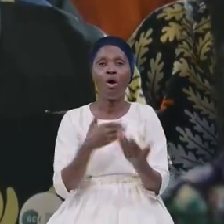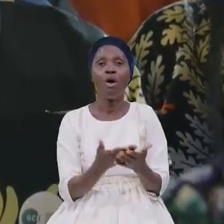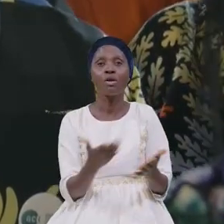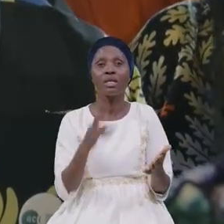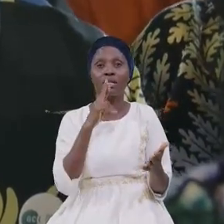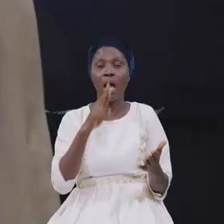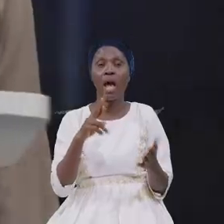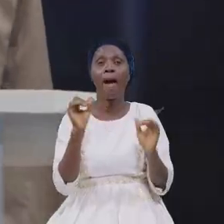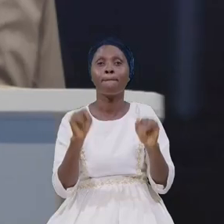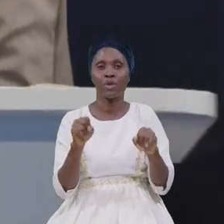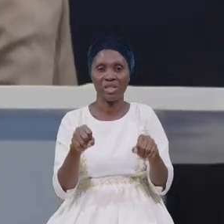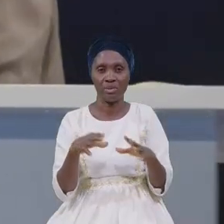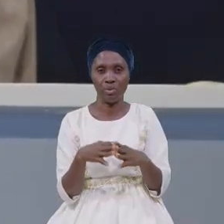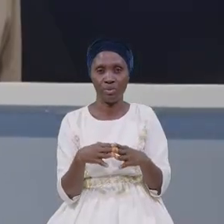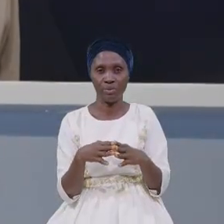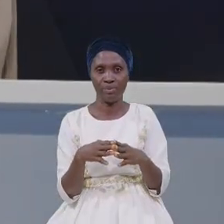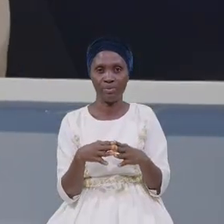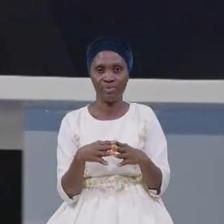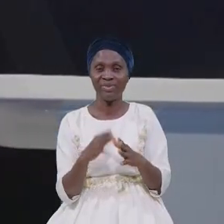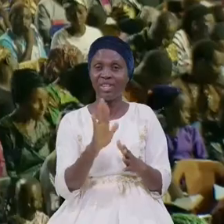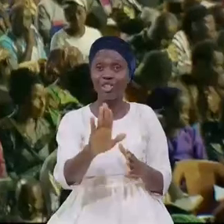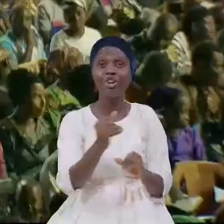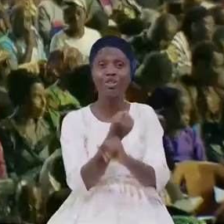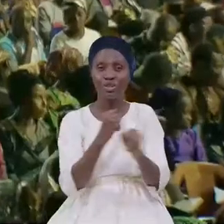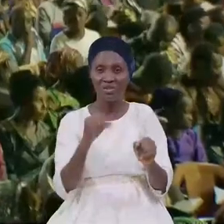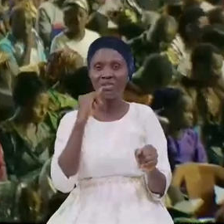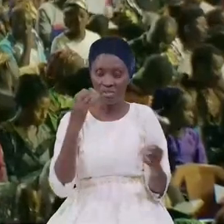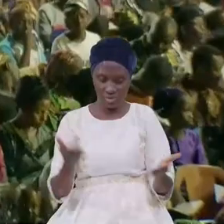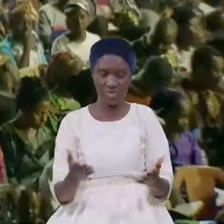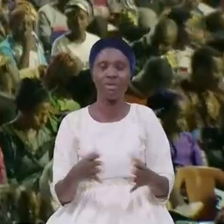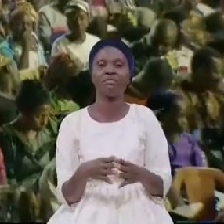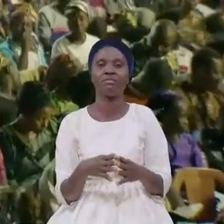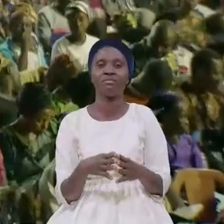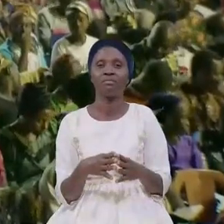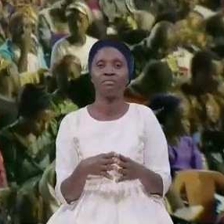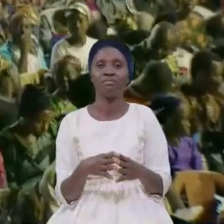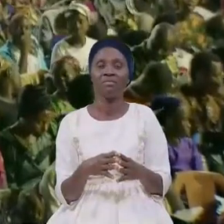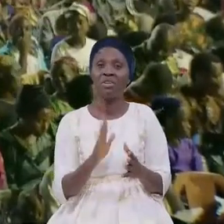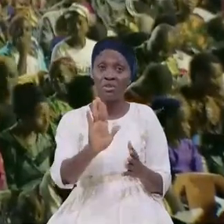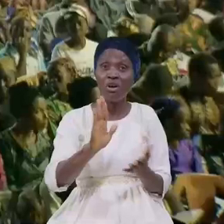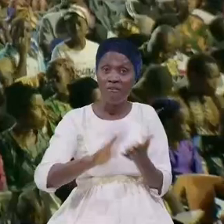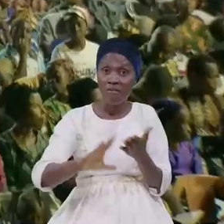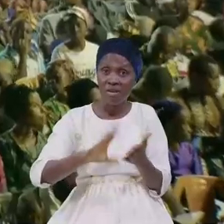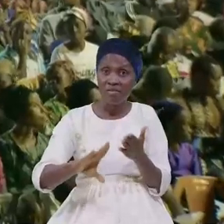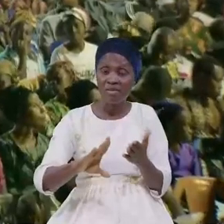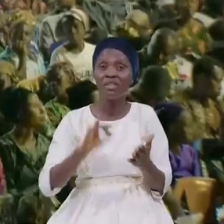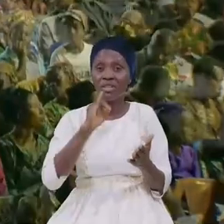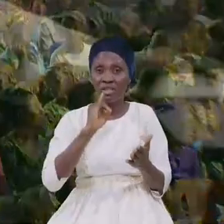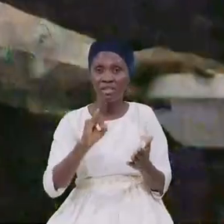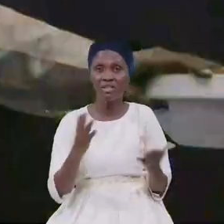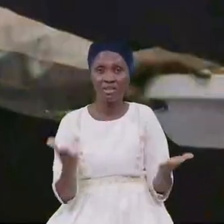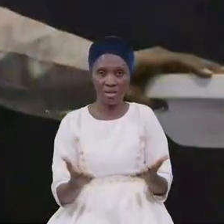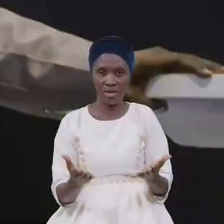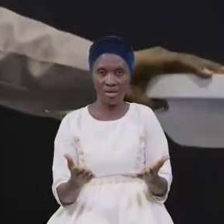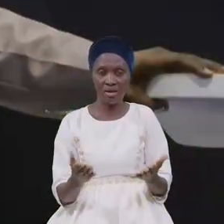est possible. Votre salut est réel, est possible. Votre pardon est ici